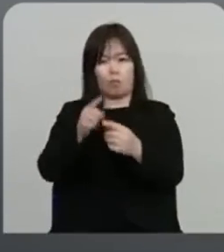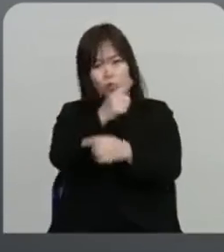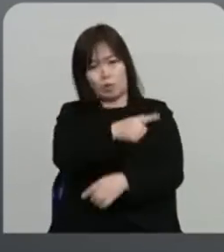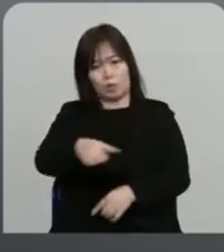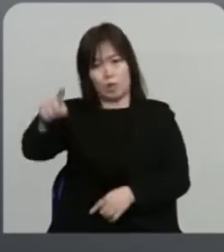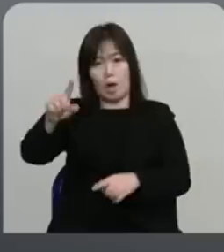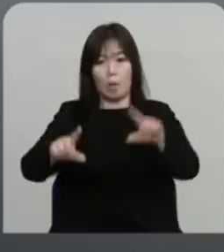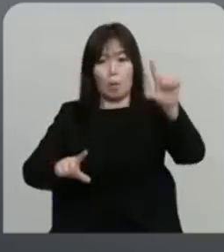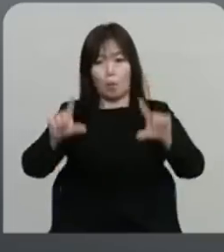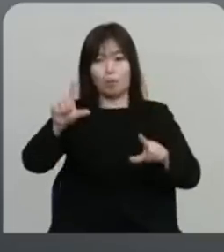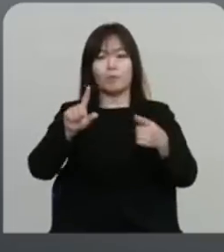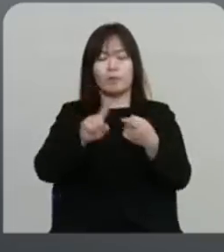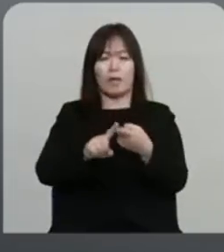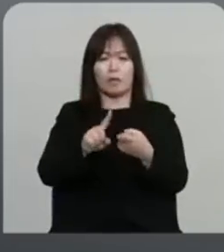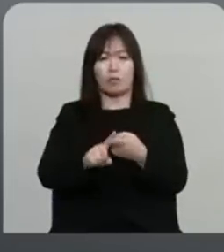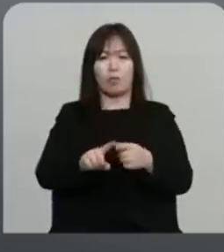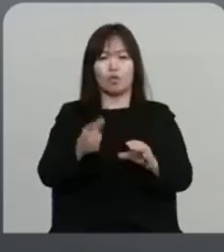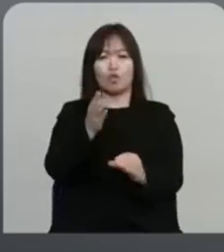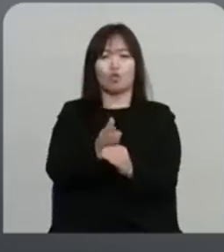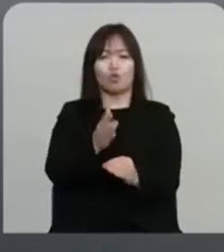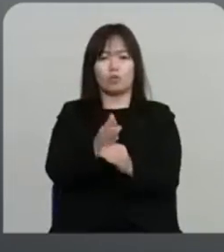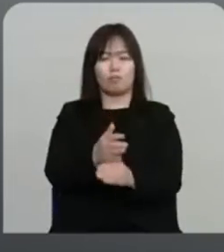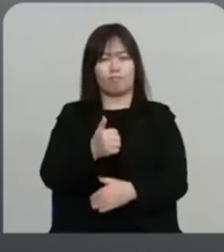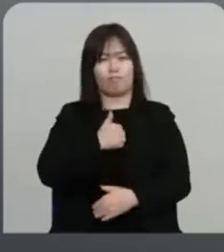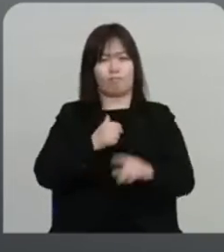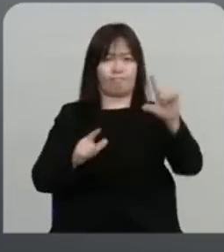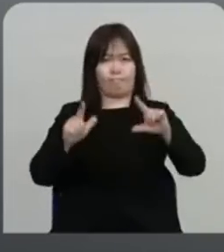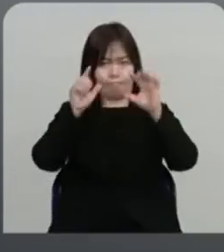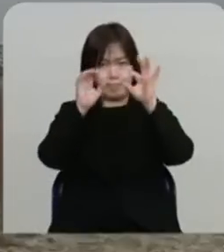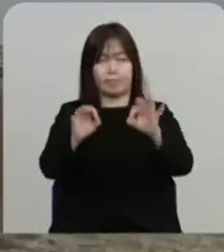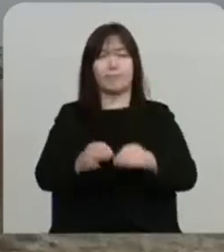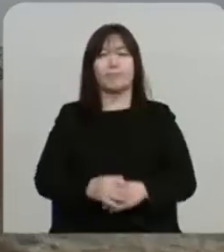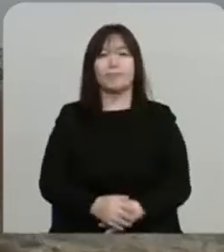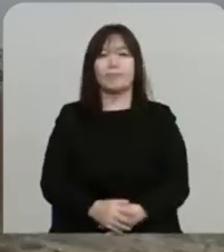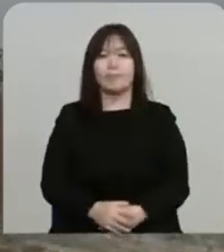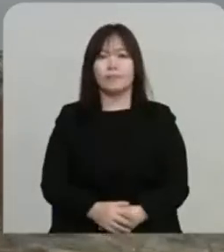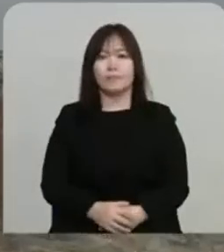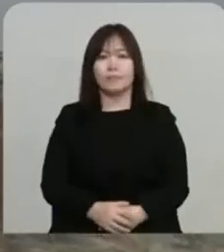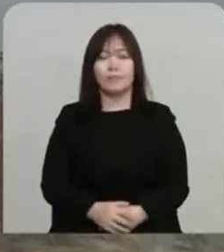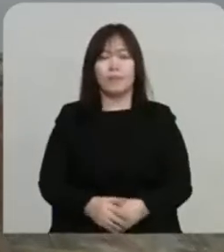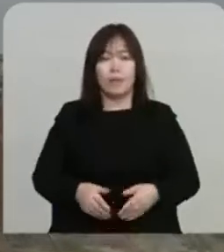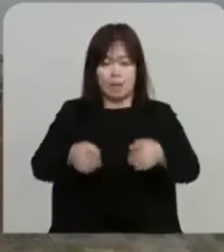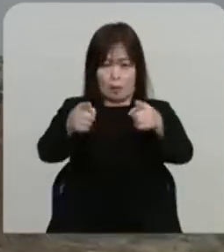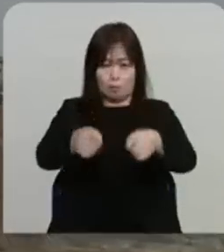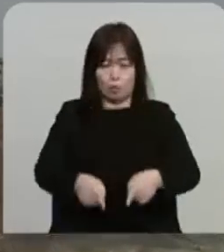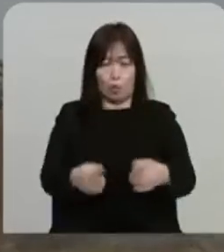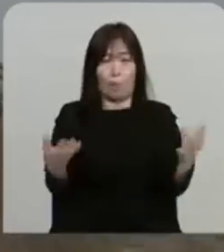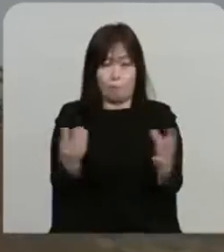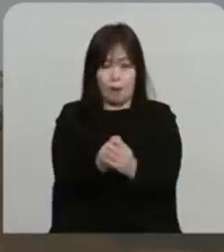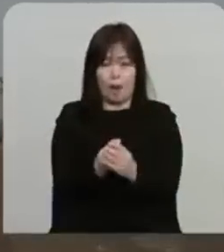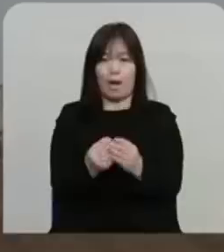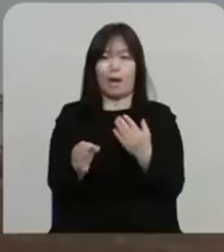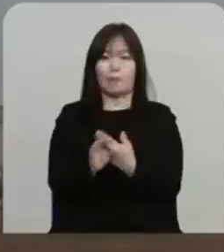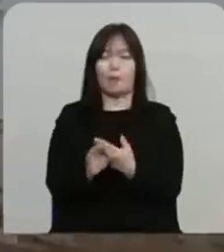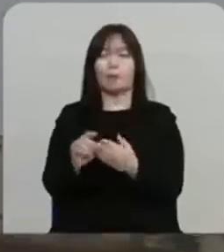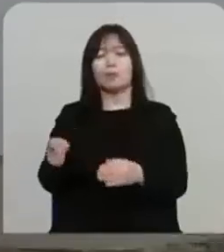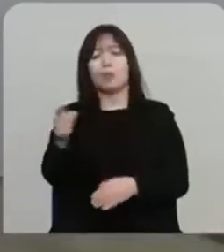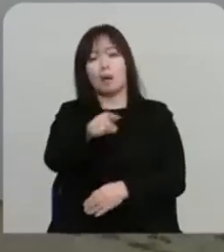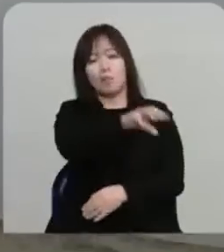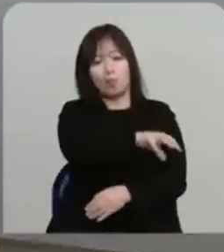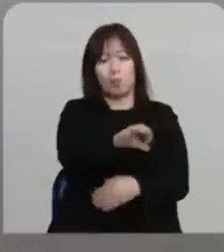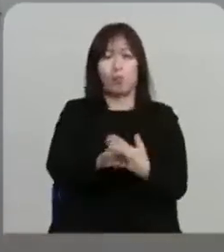아치형으로 설계한 망경대교가 그 중심에서 유용을 자랑합니다. 남북도로 2단계가 완공되면 새만금